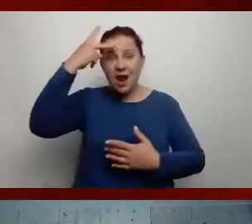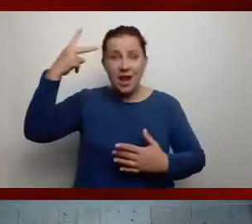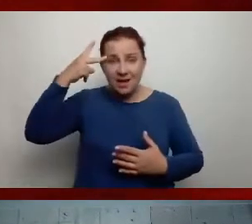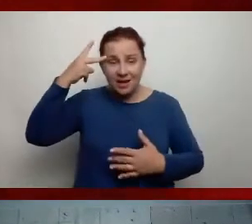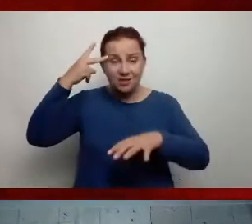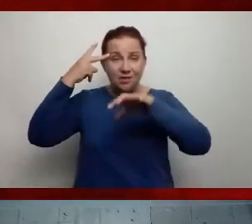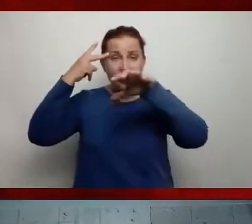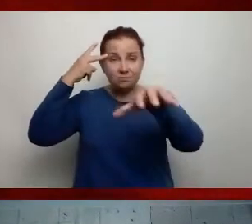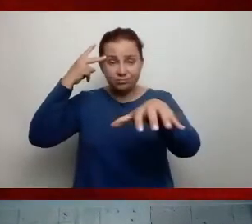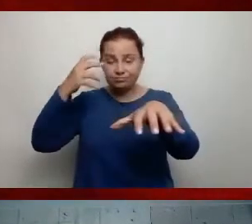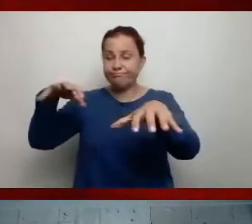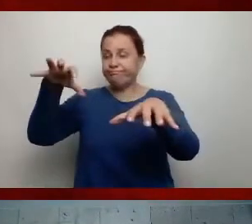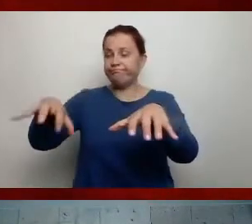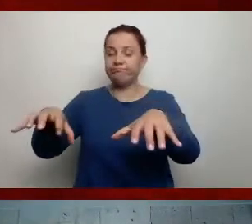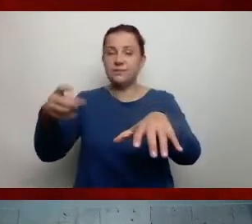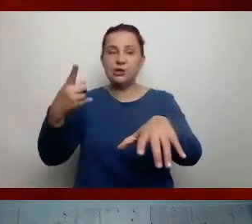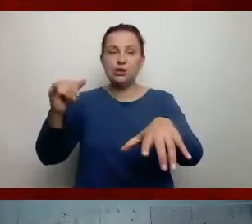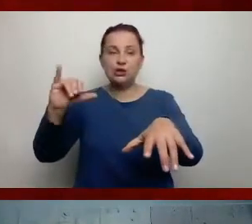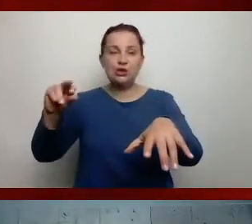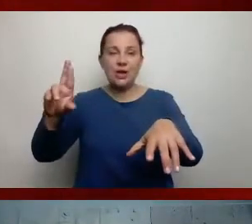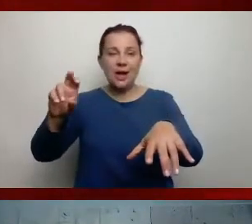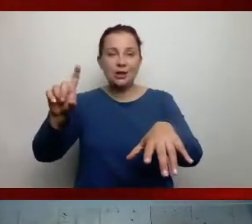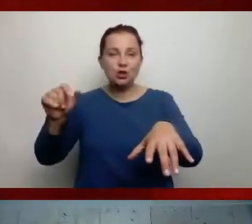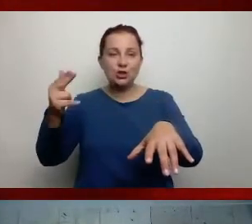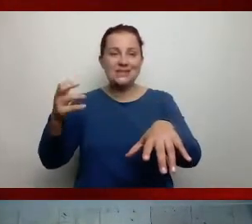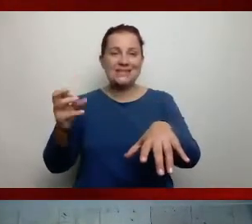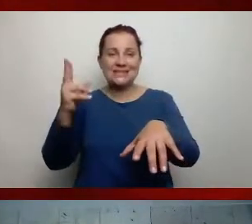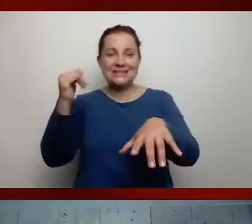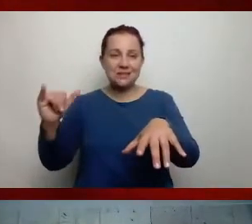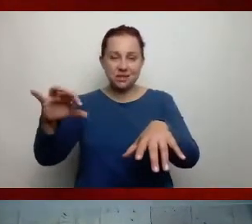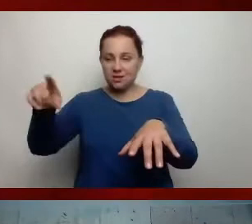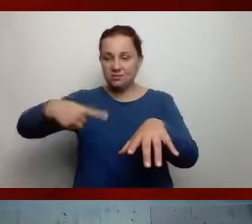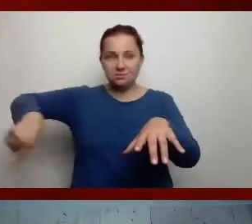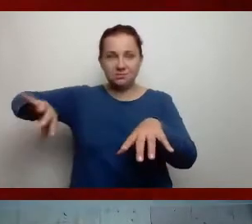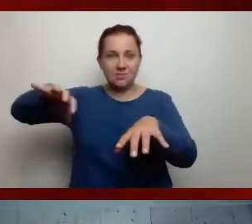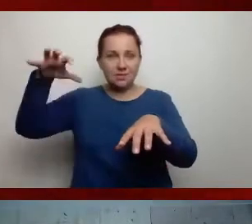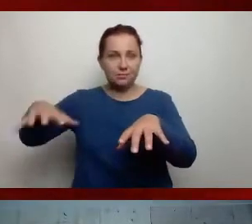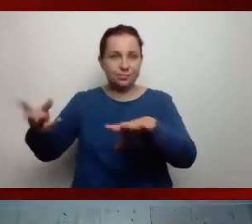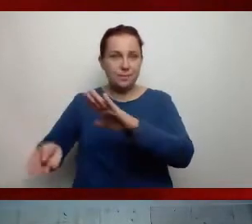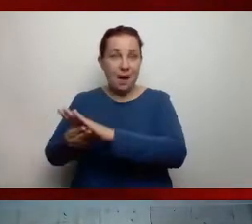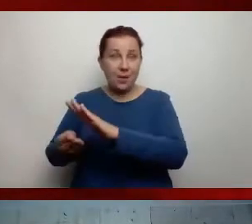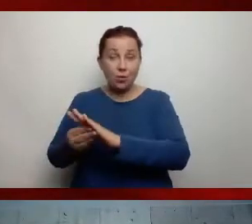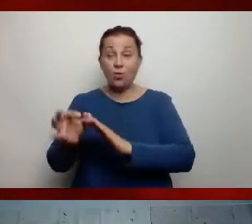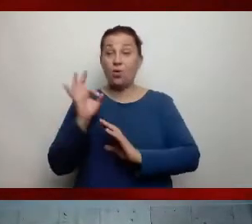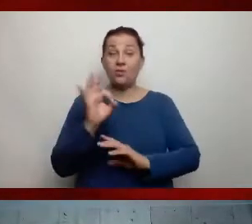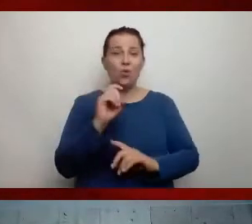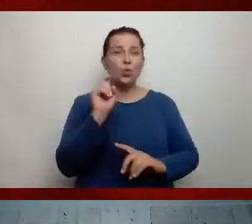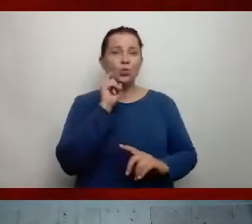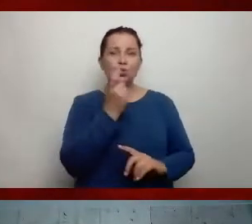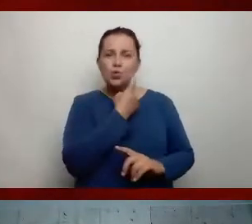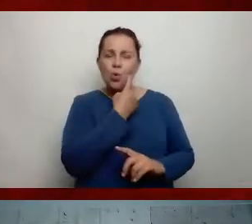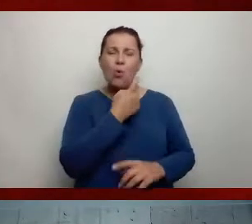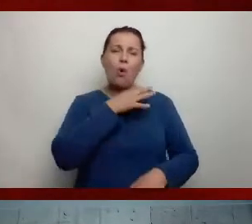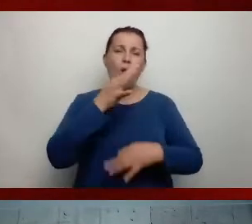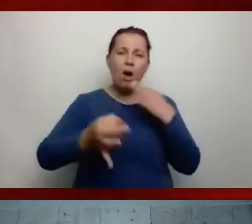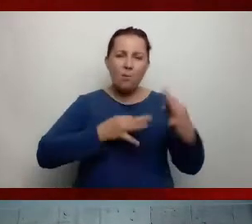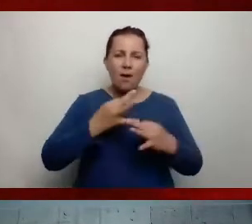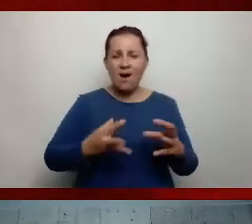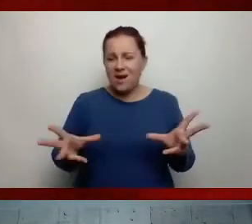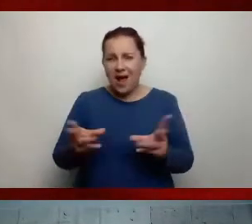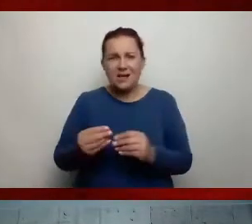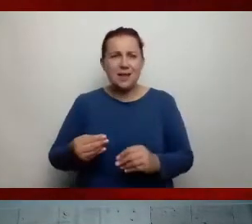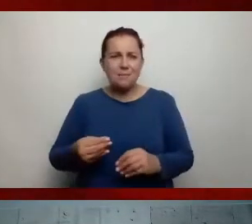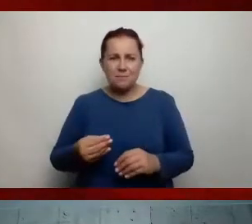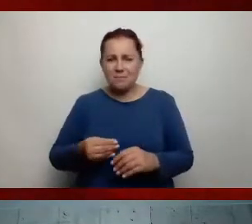majątkiem Dzierżyńskiego. I właśnie jego ciotki wspominały, jak to z małym Feliksem